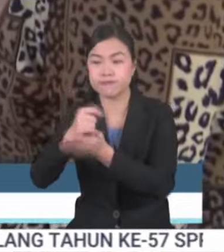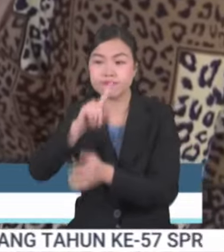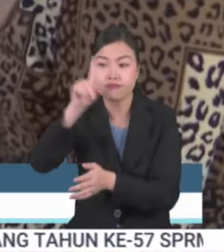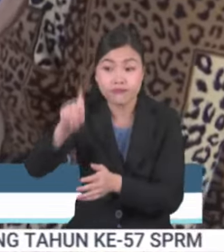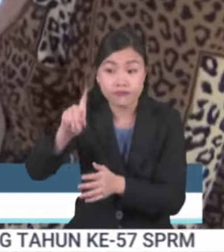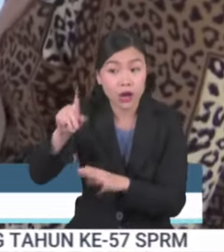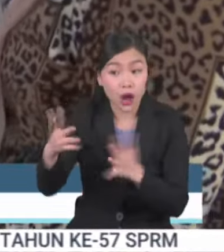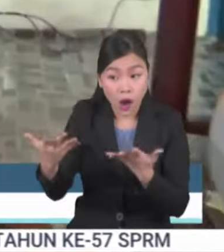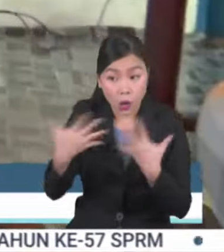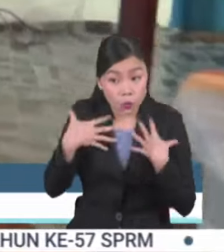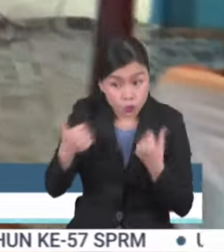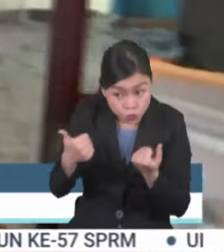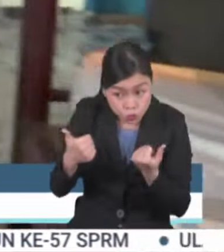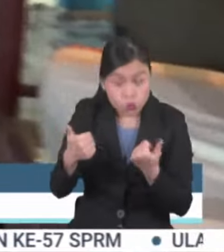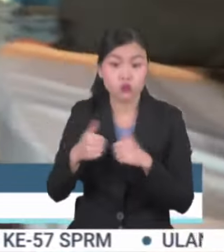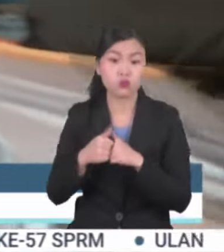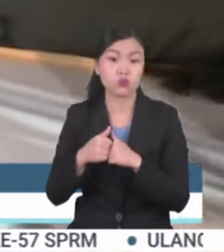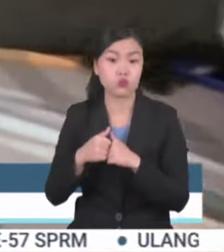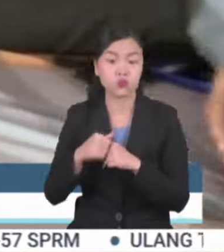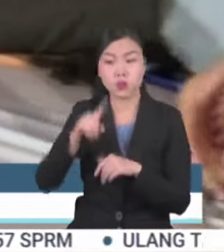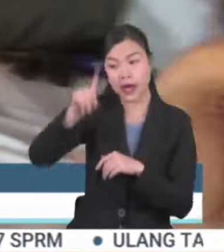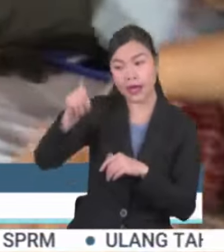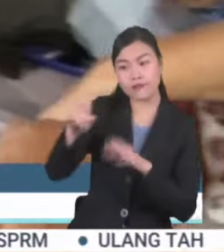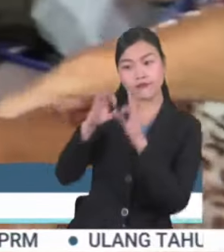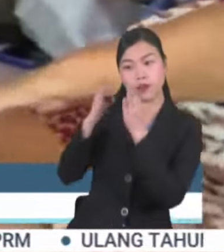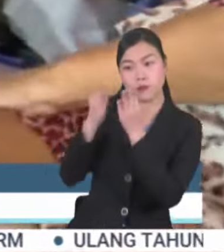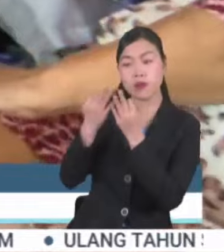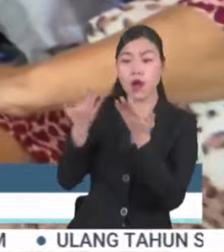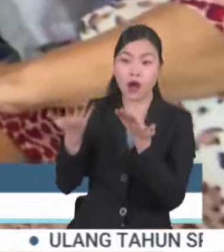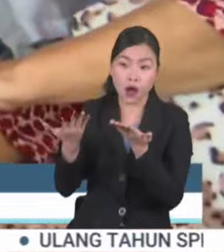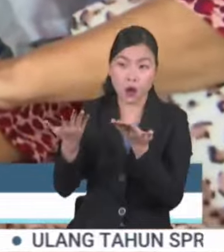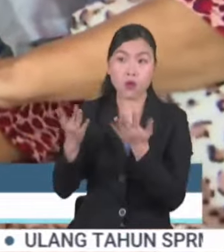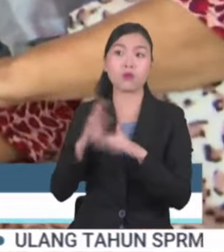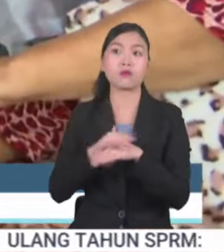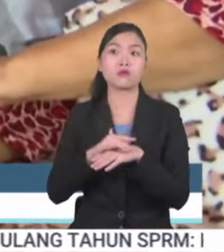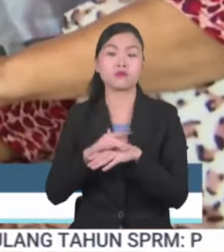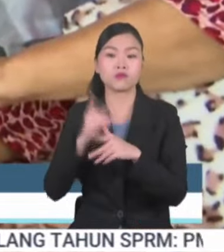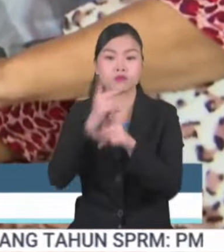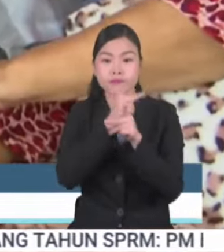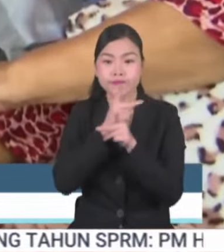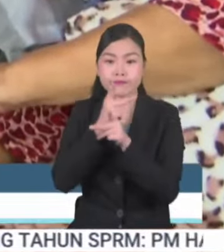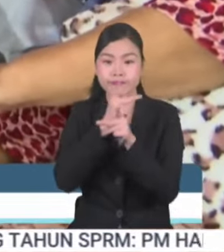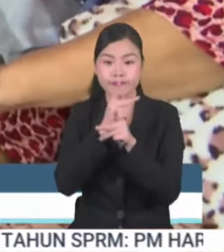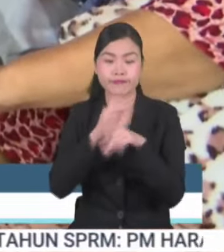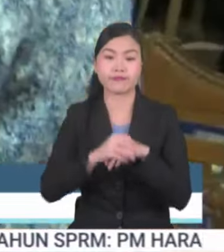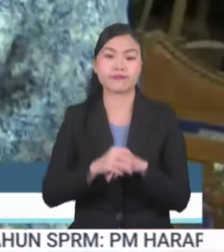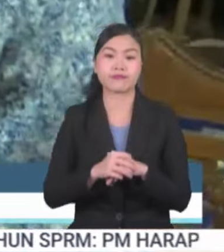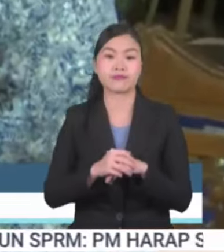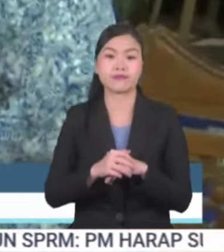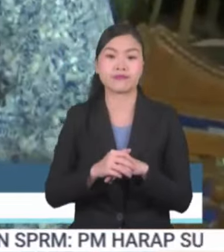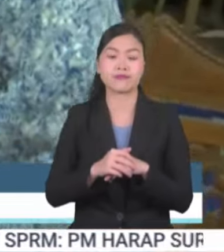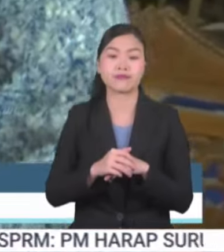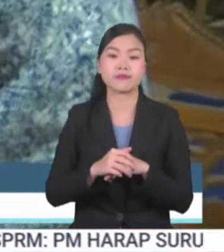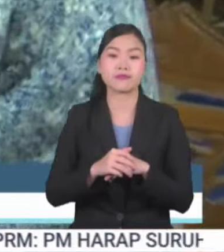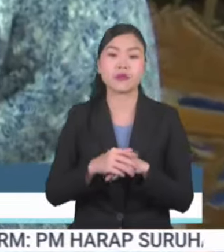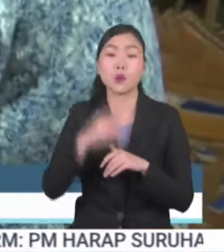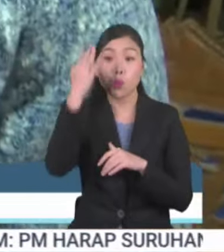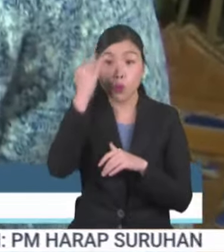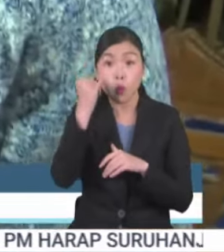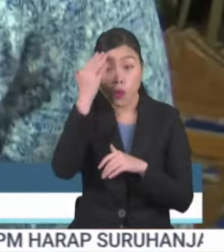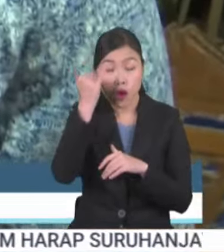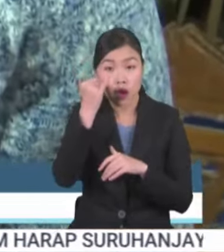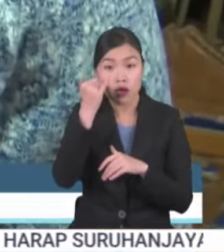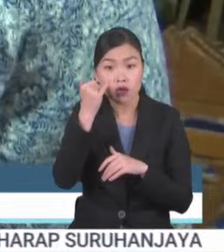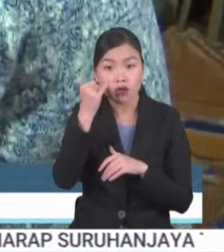khabar dengan keluarga warga emas yang menjaga mereka. Semasa, sebab